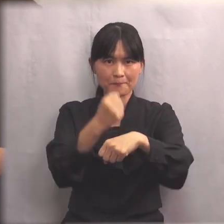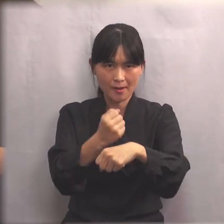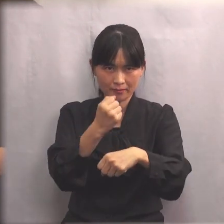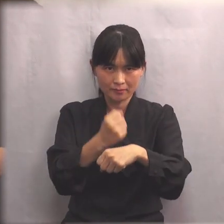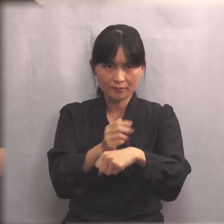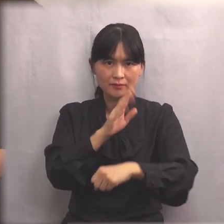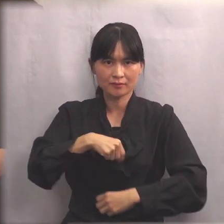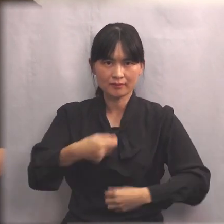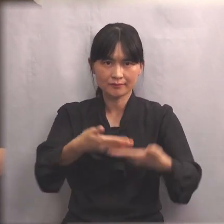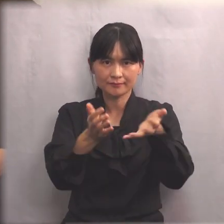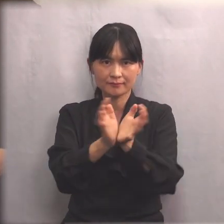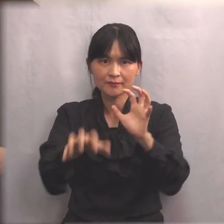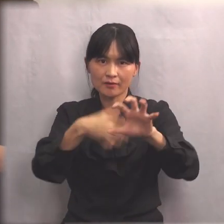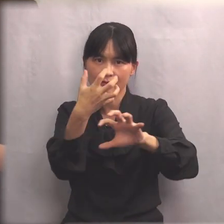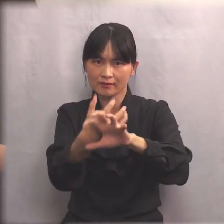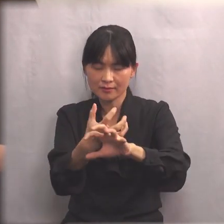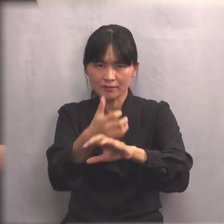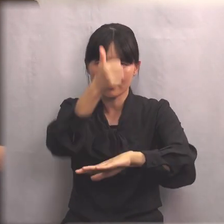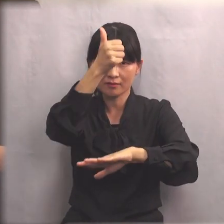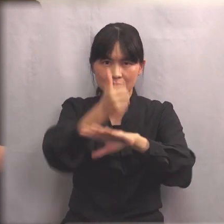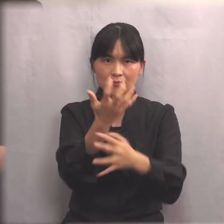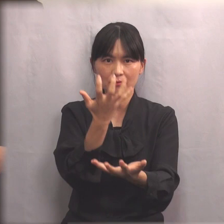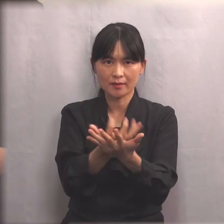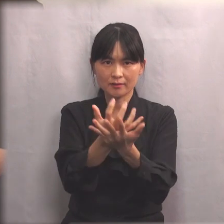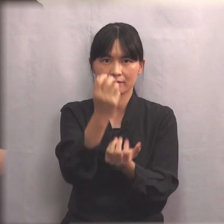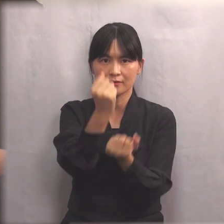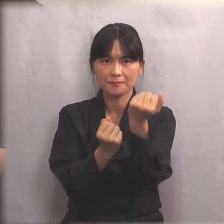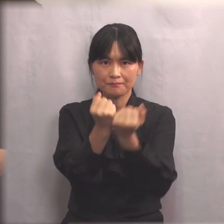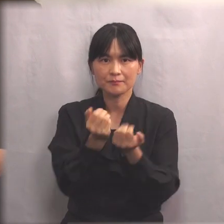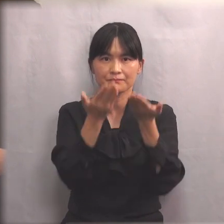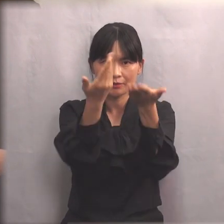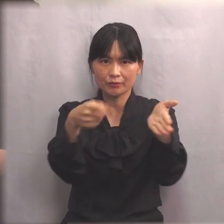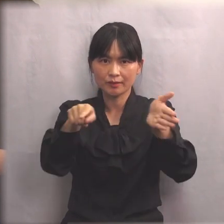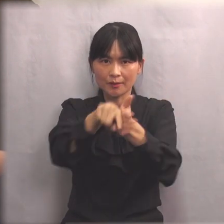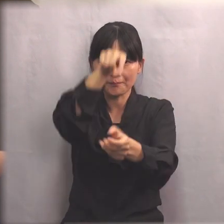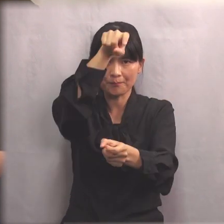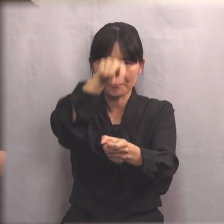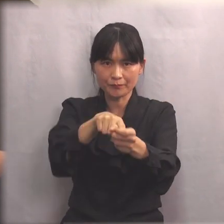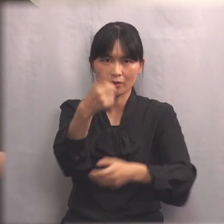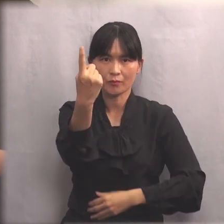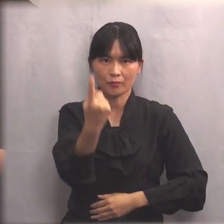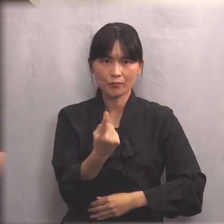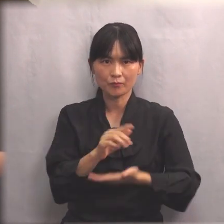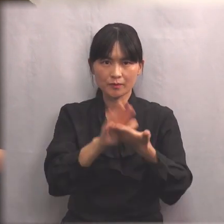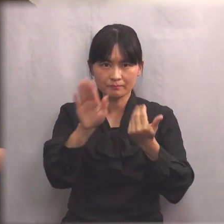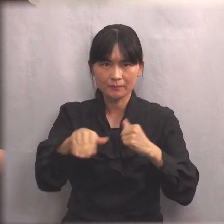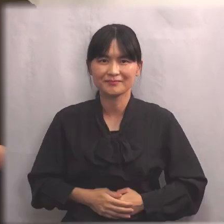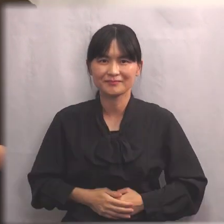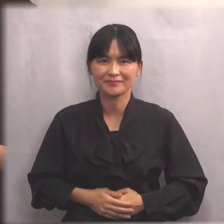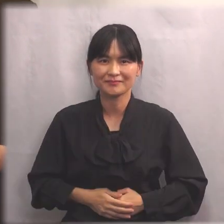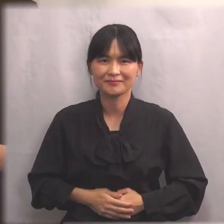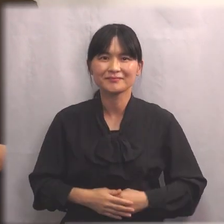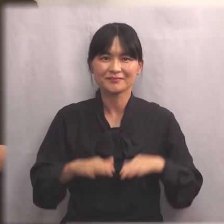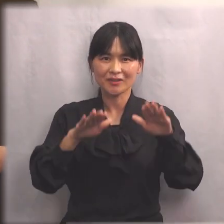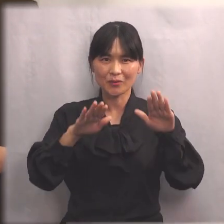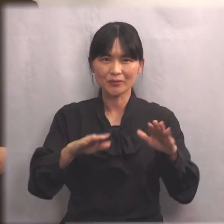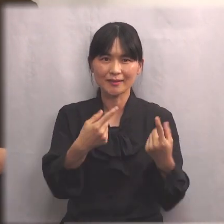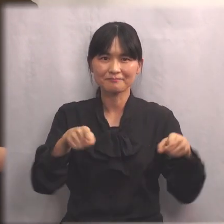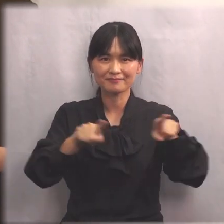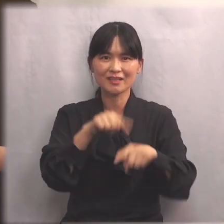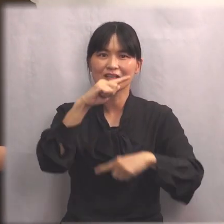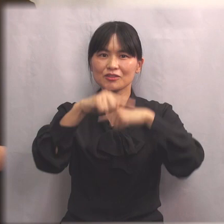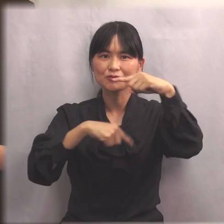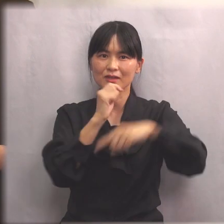만들어낸 정의당 혁신안의 최종안을 여러분께 설명드리기 위해서 이 자리에 섰습니다. 오늘